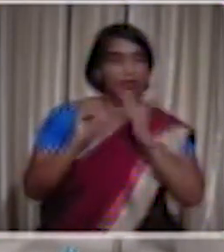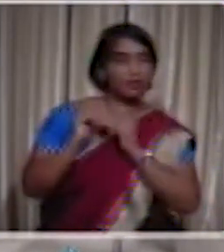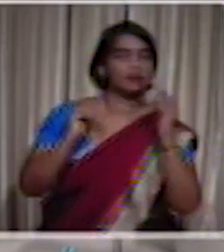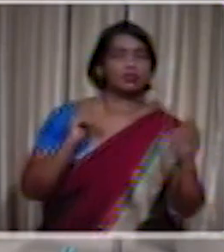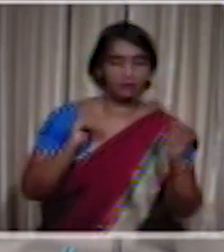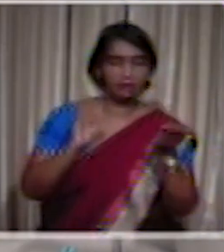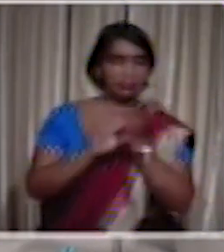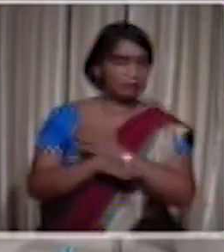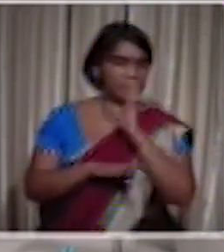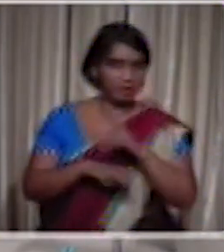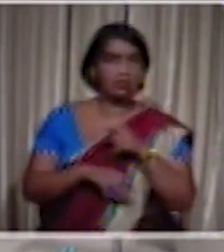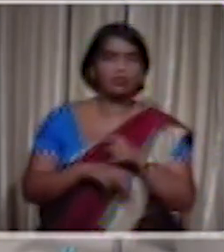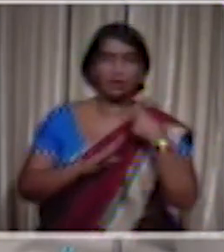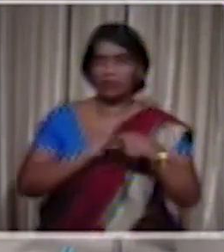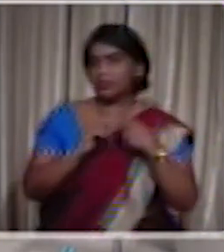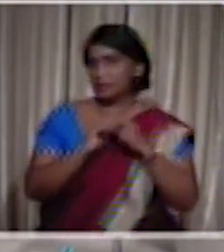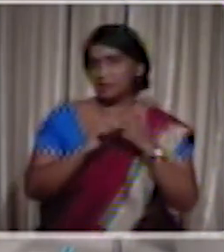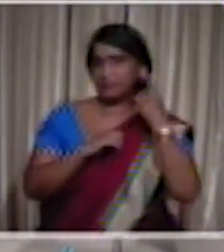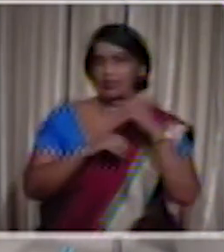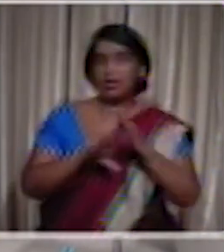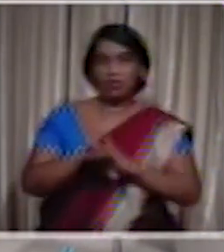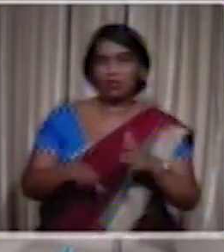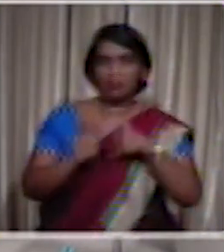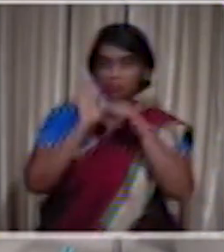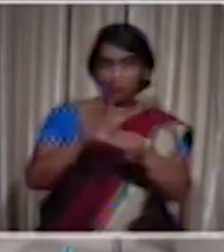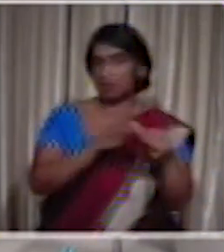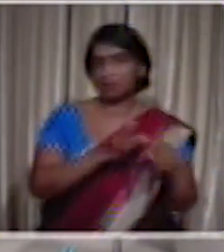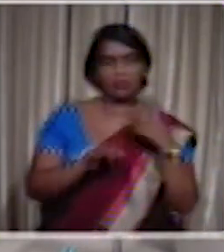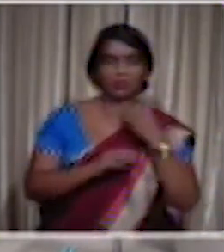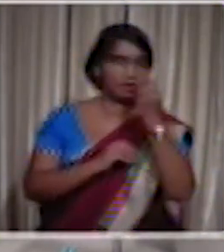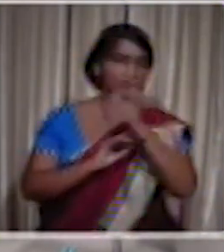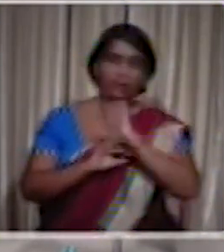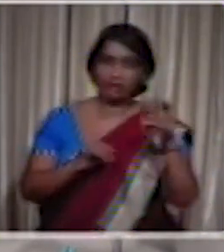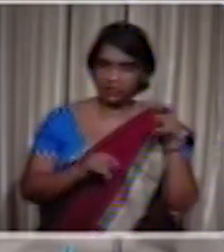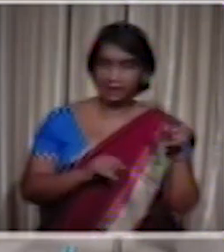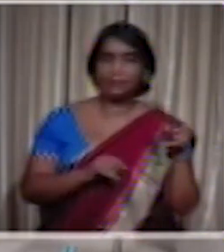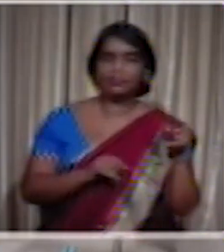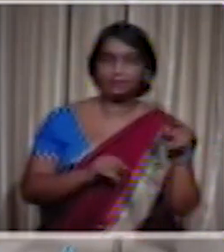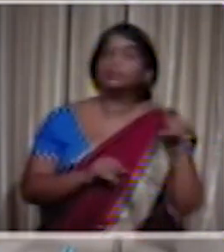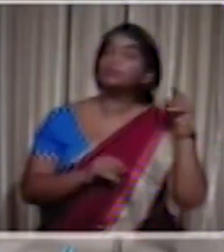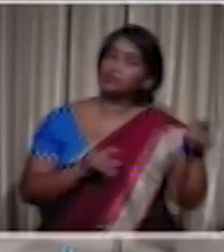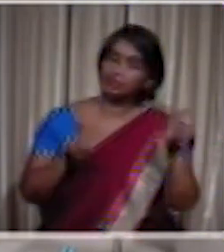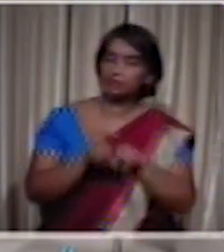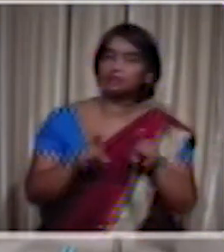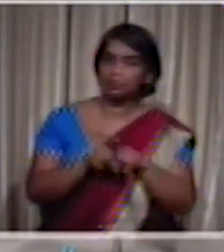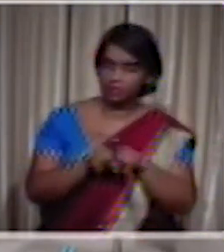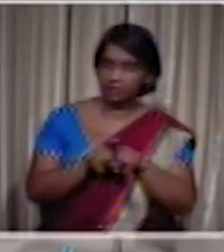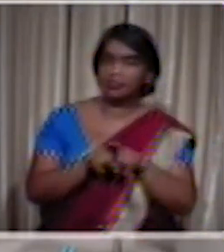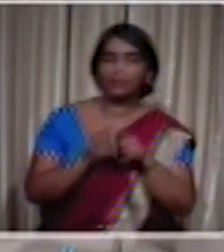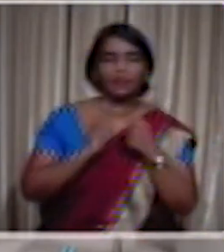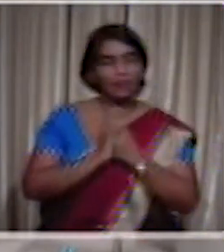පසුගිය දිනවල ඇති වෙච්ච රටේ තත්ත්වය නිසා කිසිම දරුවෙකුට අසාධාරණයක් වෙන්න නොදිය යුතු නිසා. ඉතින් ඒක නිසා